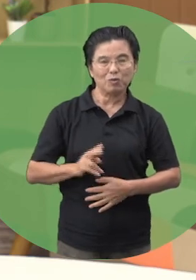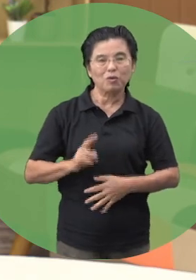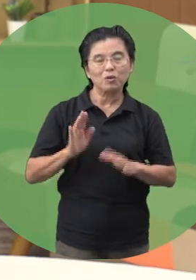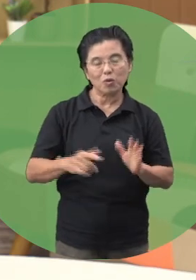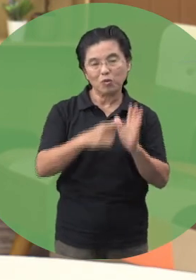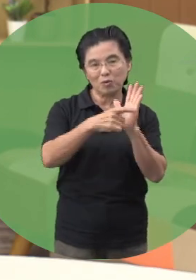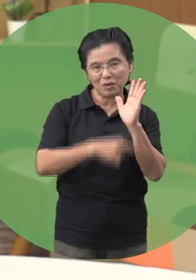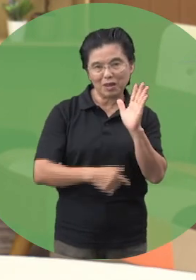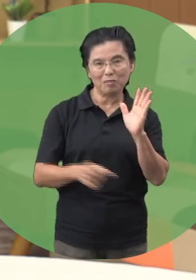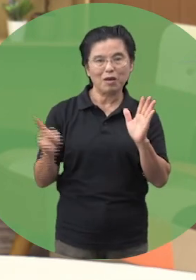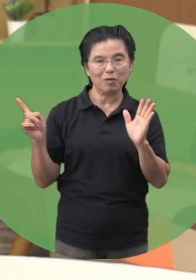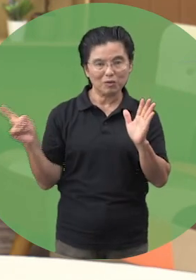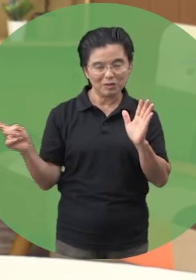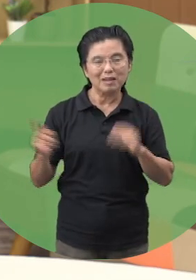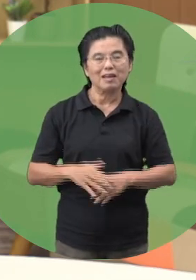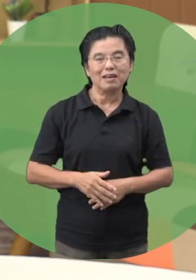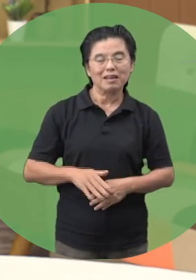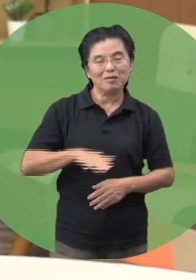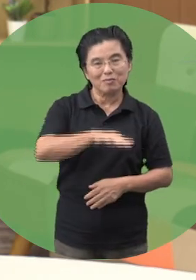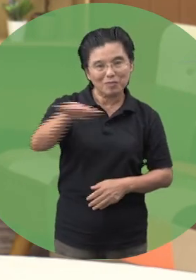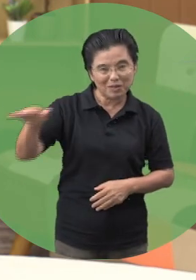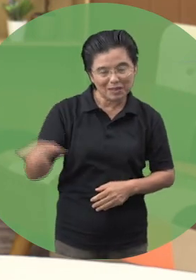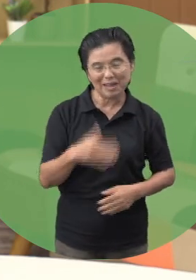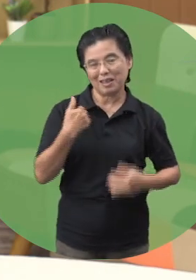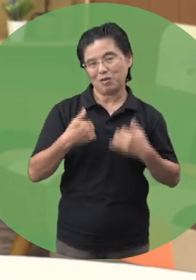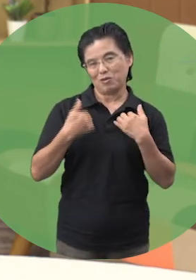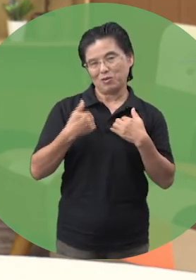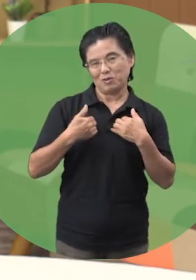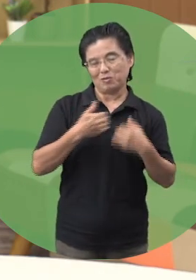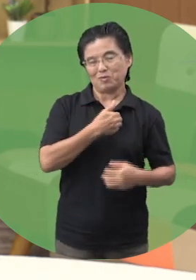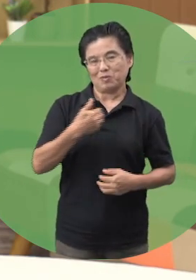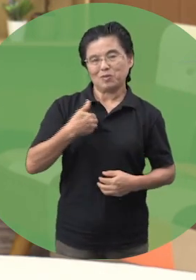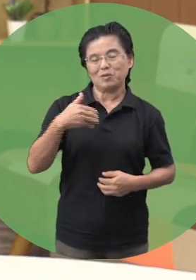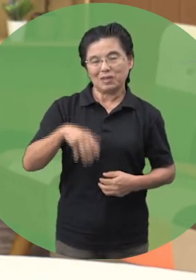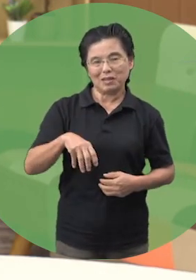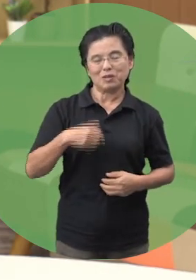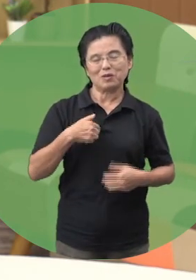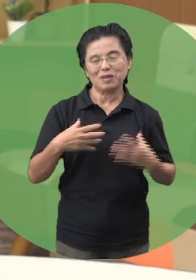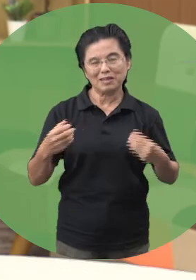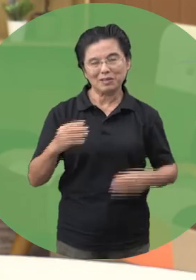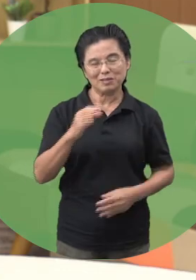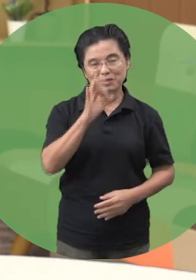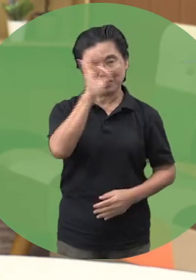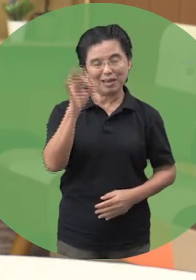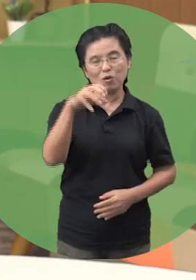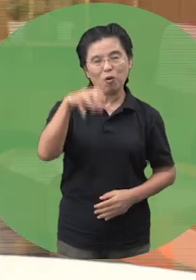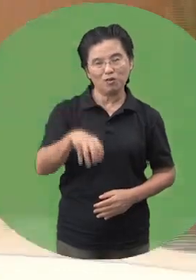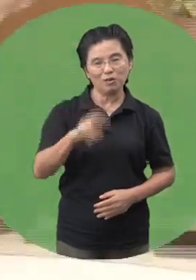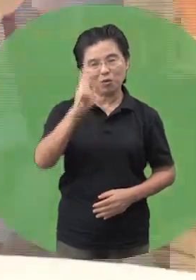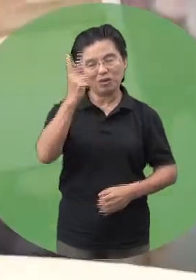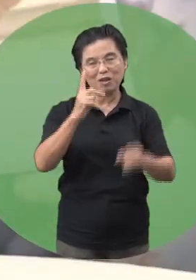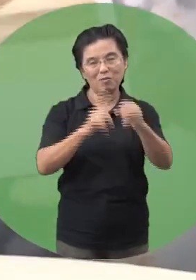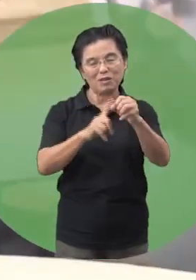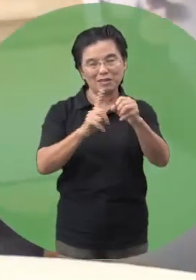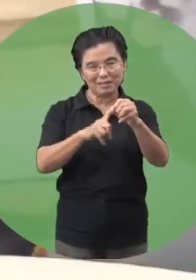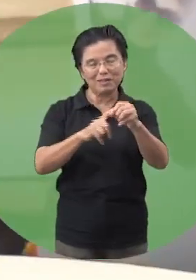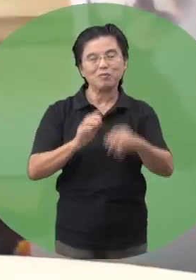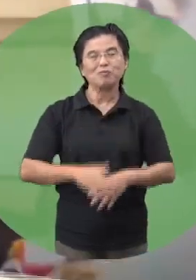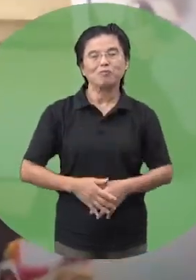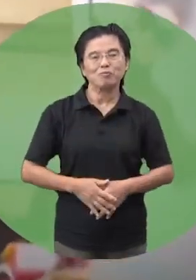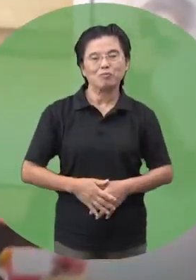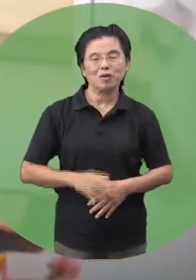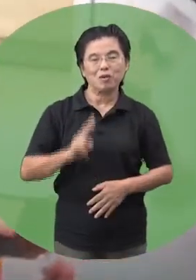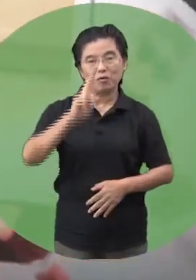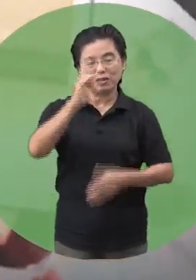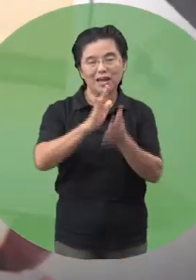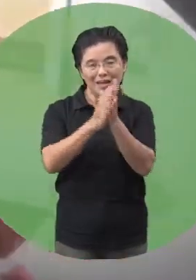テーマはこちら、誰もが楽しめる優しい観光地、沖縄県を目指して。県